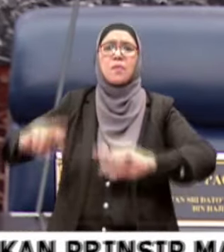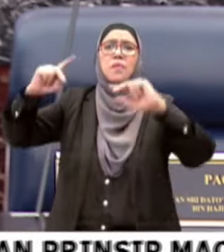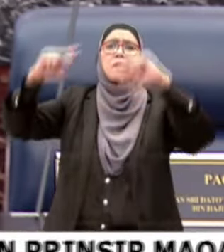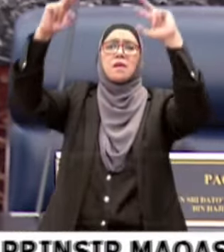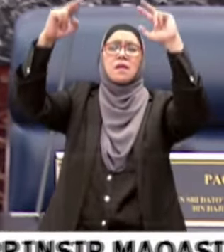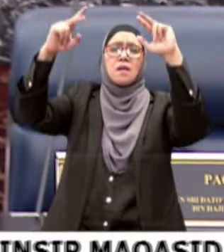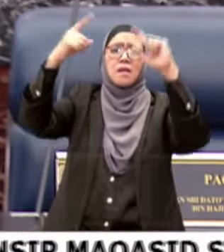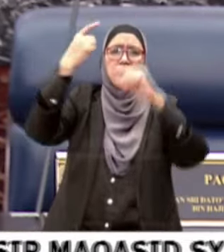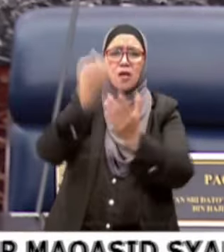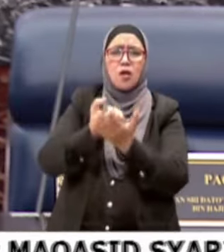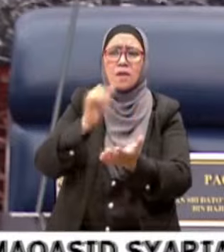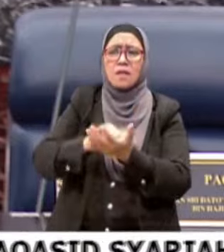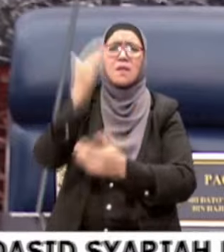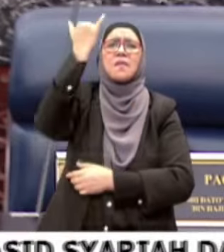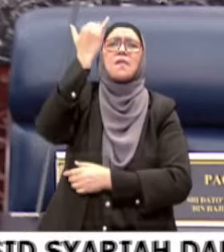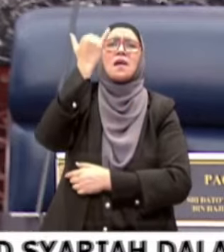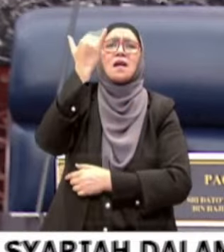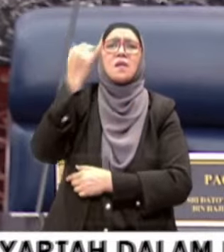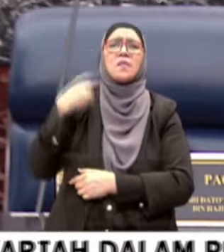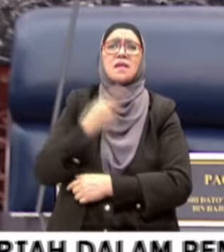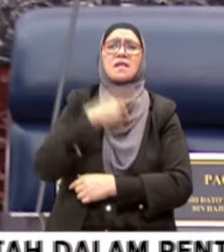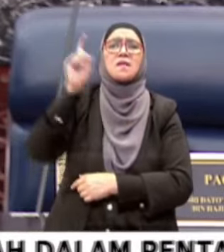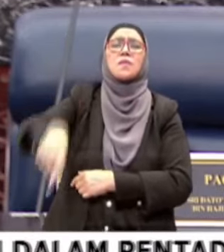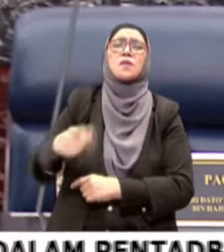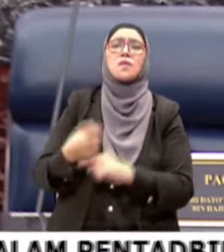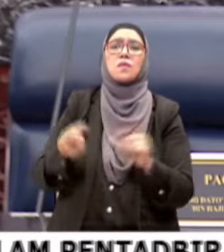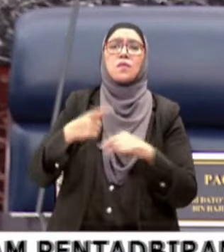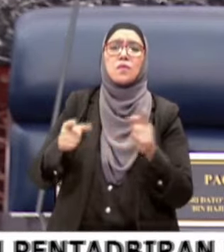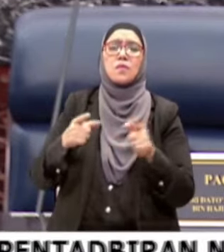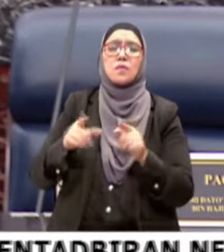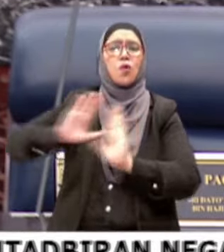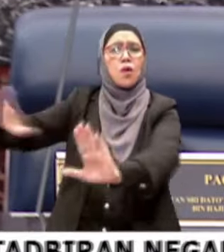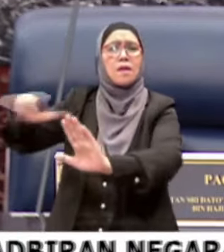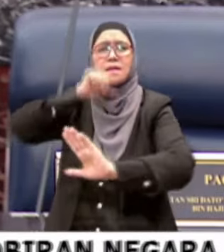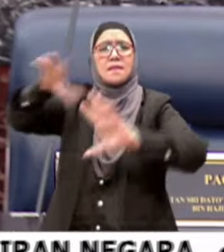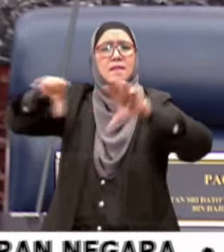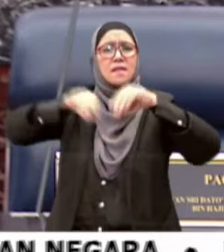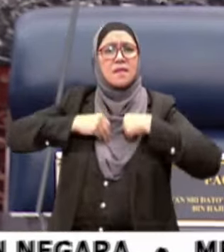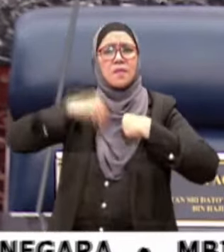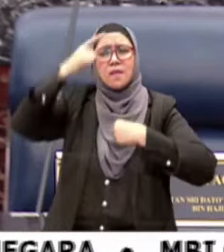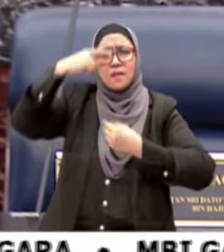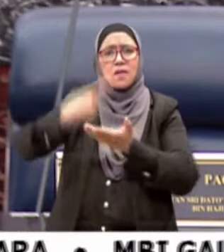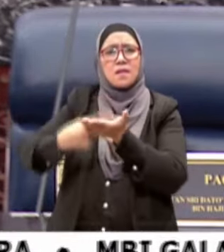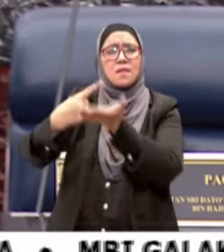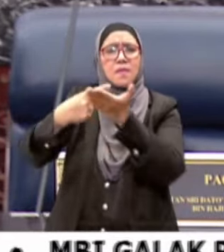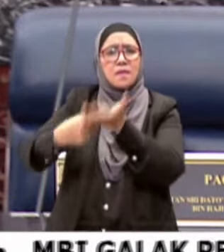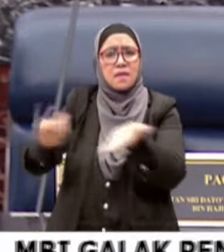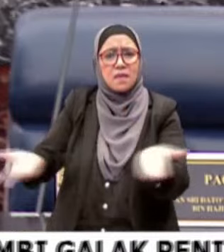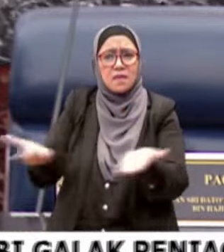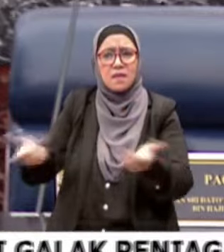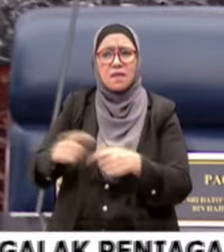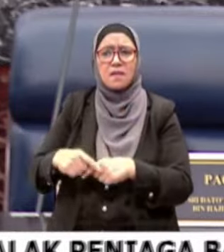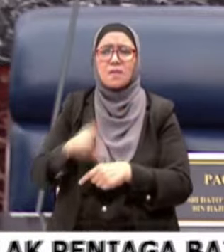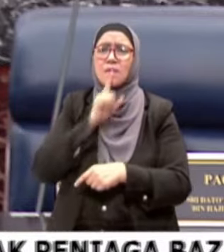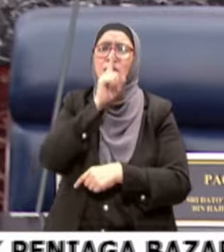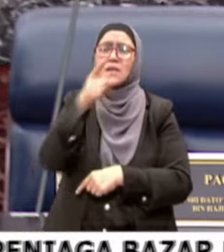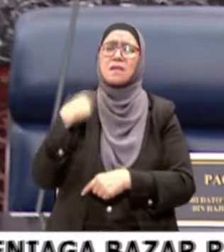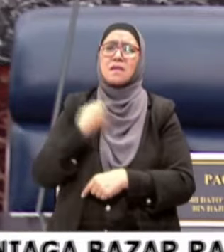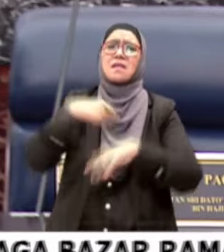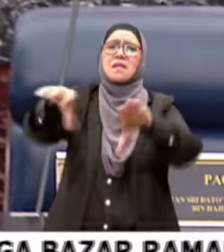Mengapa mengapa harus kita Denai untuk kita untuk kita berbincang di sini sepatunya kita terima